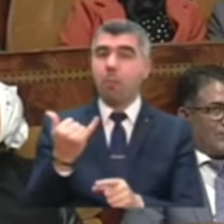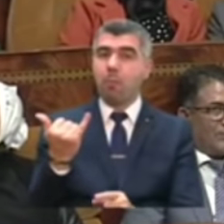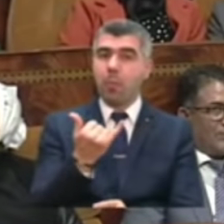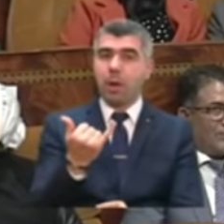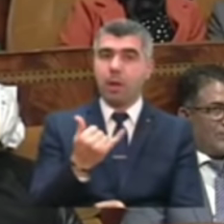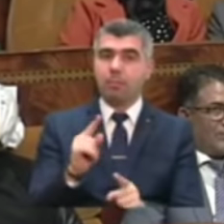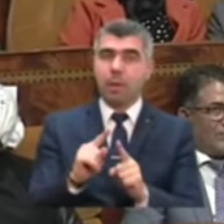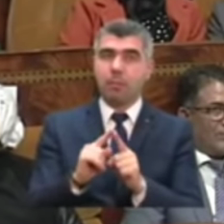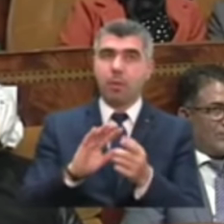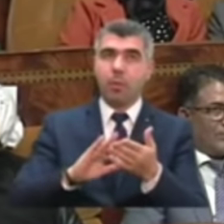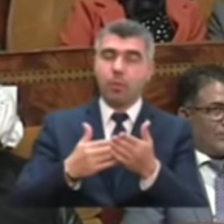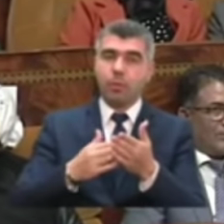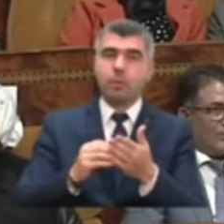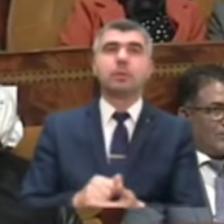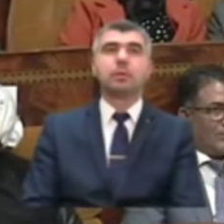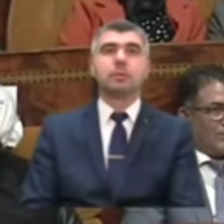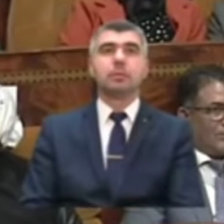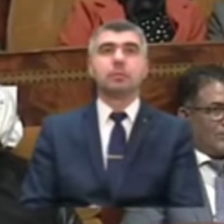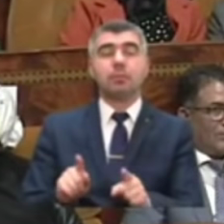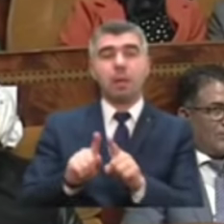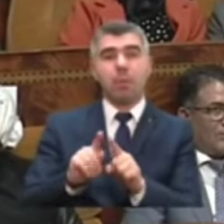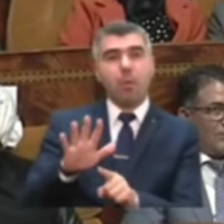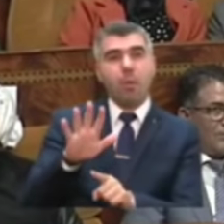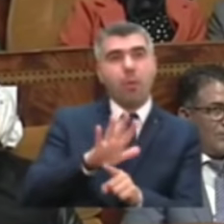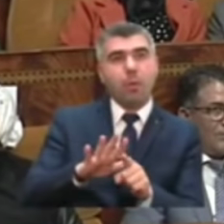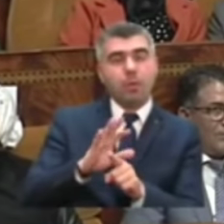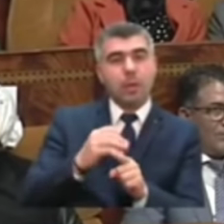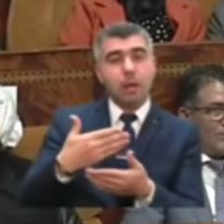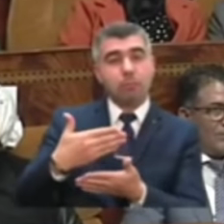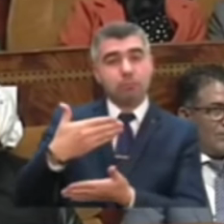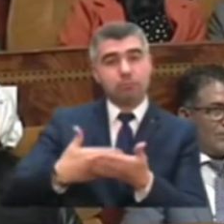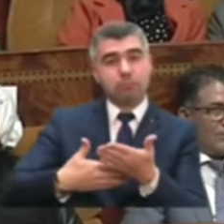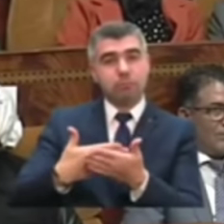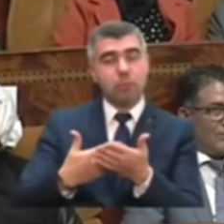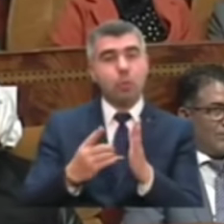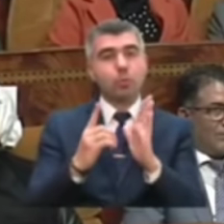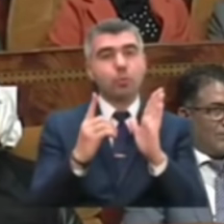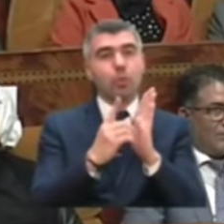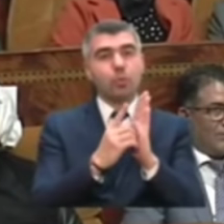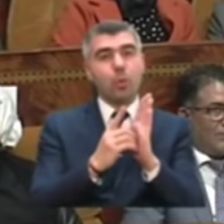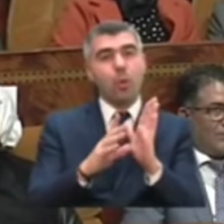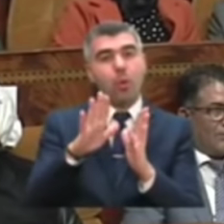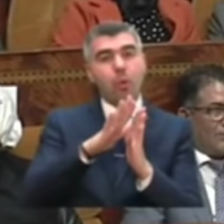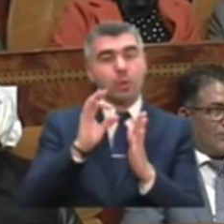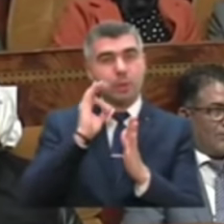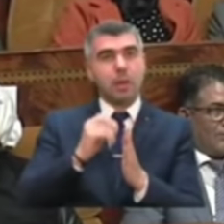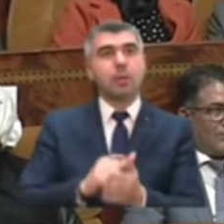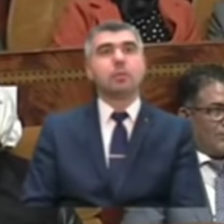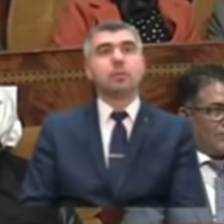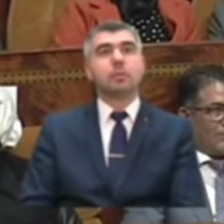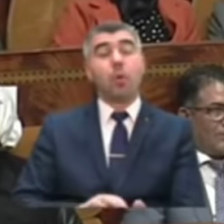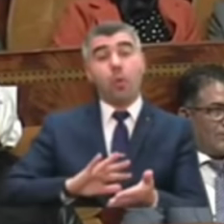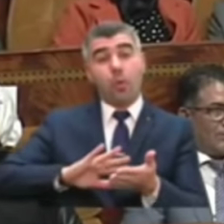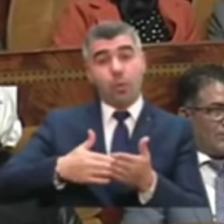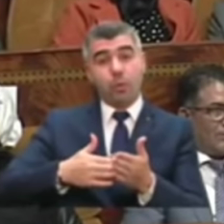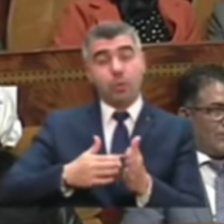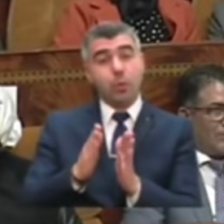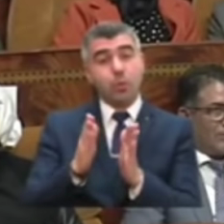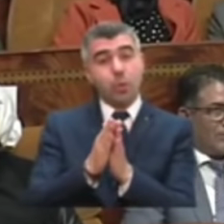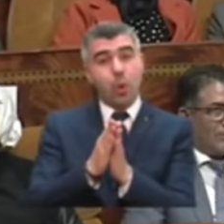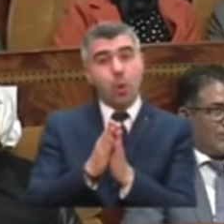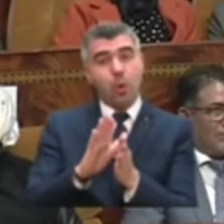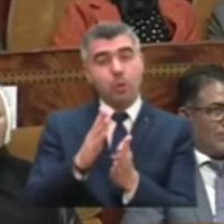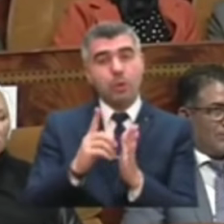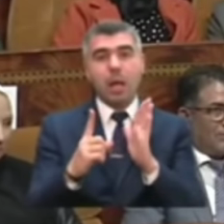حق الهوية وسبة في حق وثيقة دستورية كانت موضوع تعاقد المغاربة. نهار السيد الرئيس الأمازيغية كانت حق دستوري لواحد